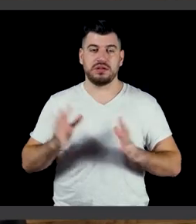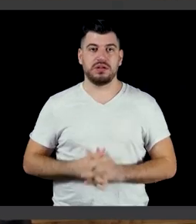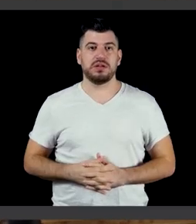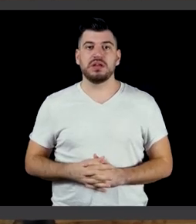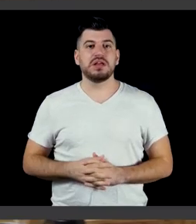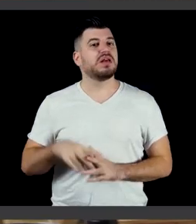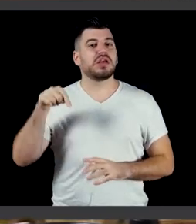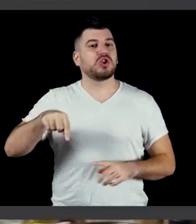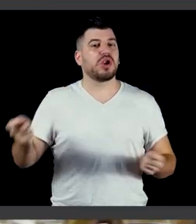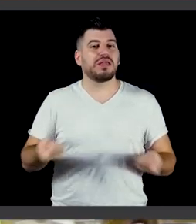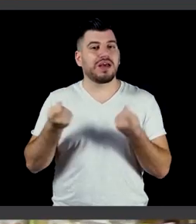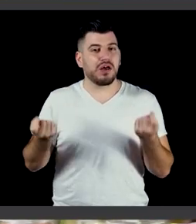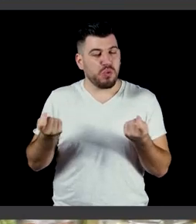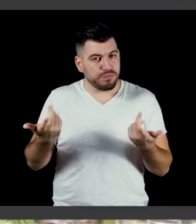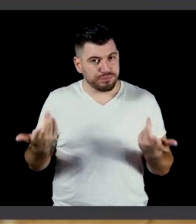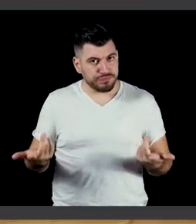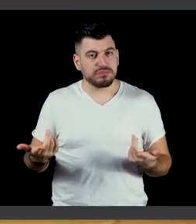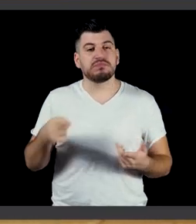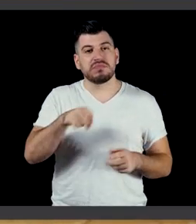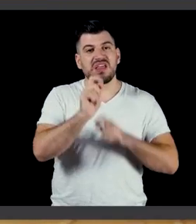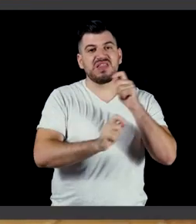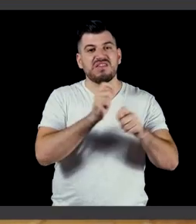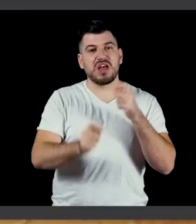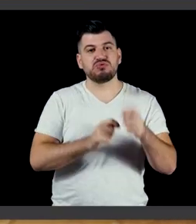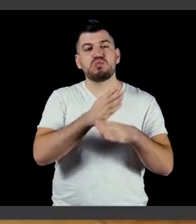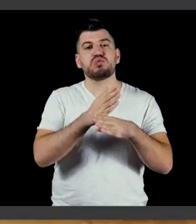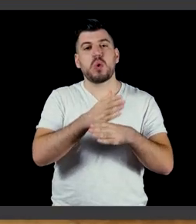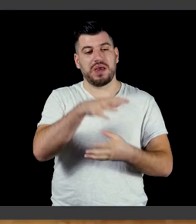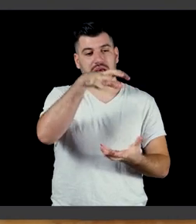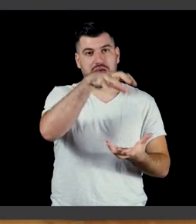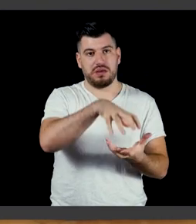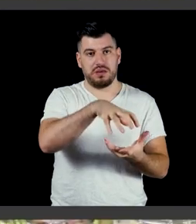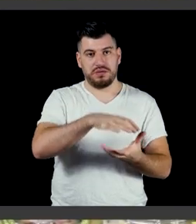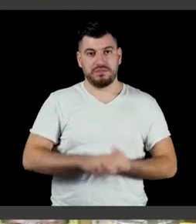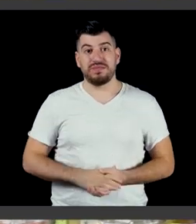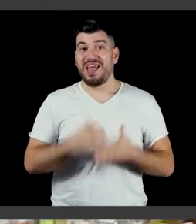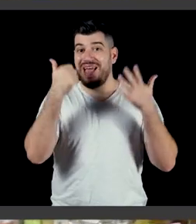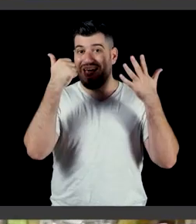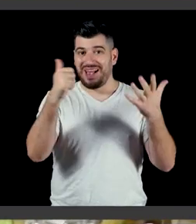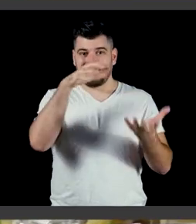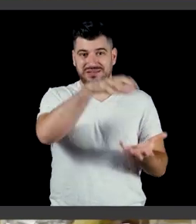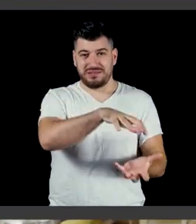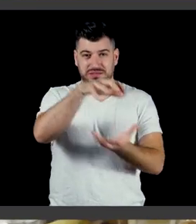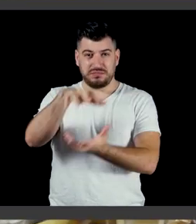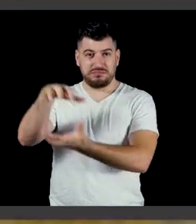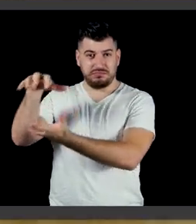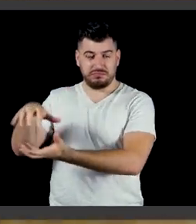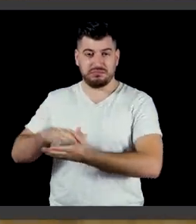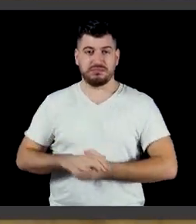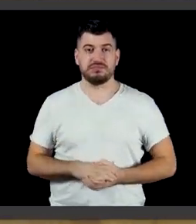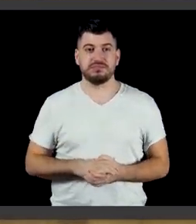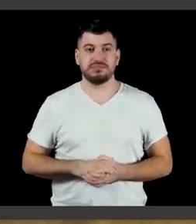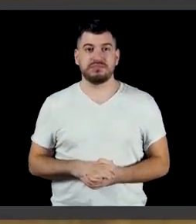Και αυτό που θα κάνω για μικρή αρχή είναι να ετοιμάσω τα ψωμάκια από τα μπέργκερ. Πάρω 6 ψωμάκια από μπέργκερ.